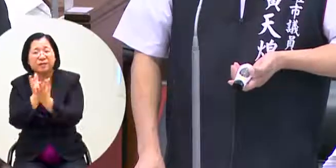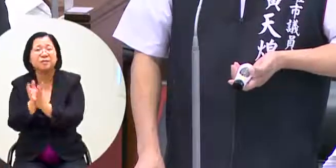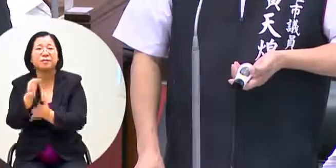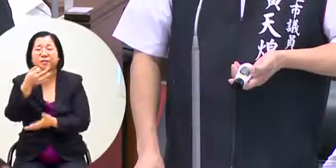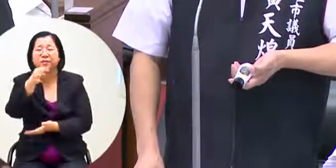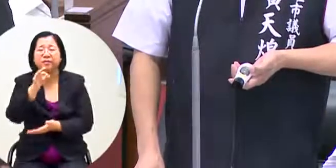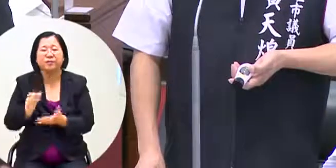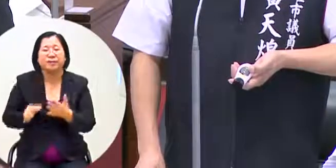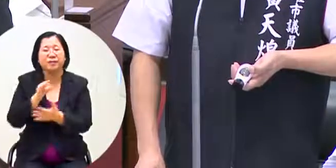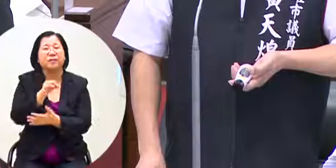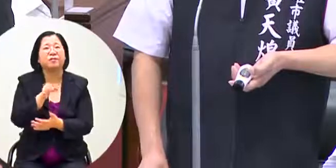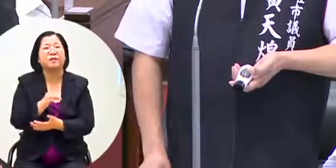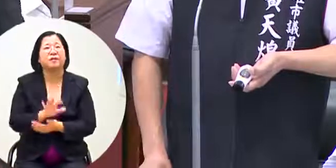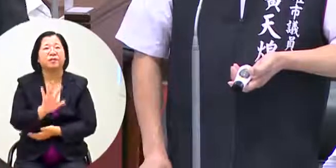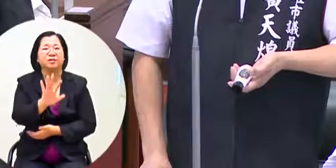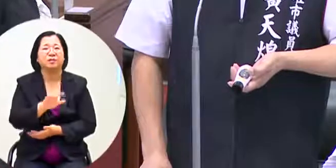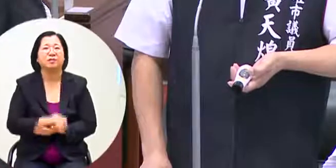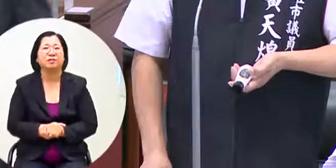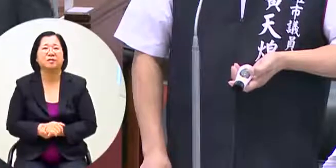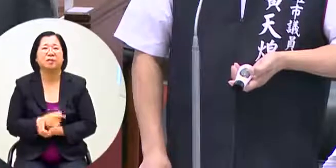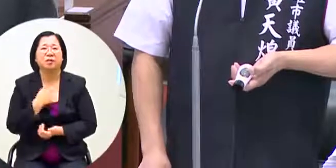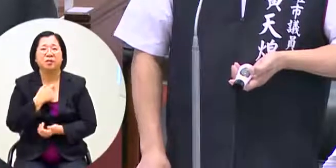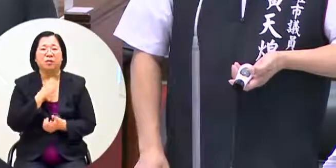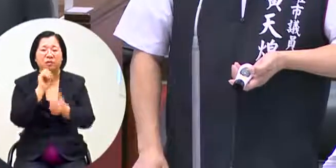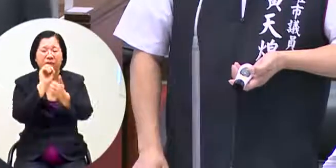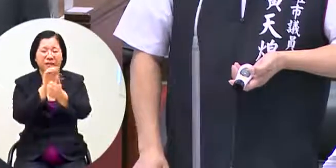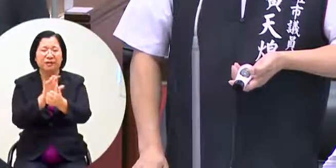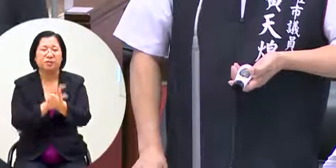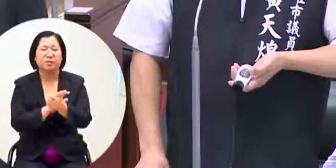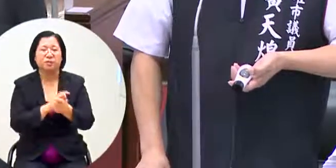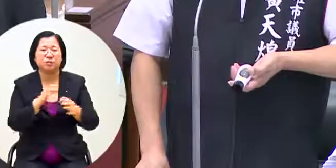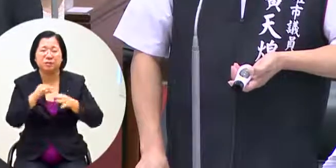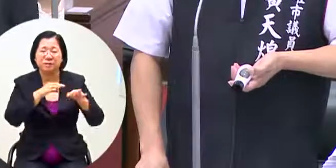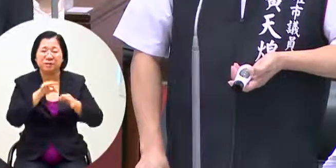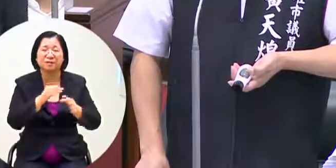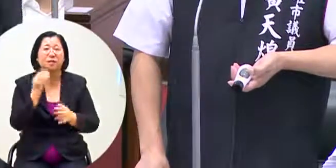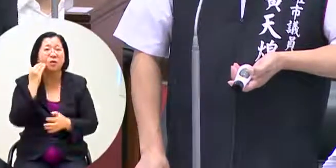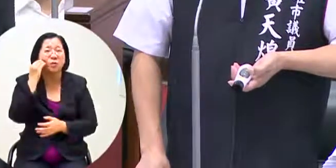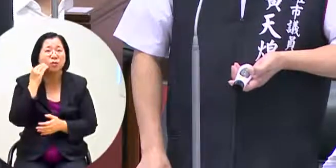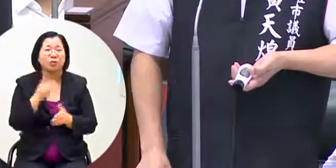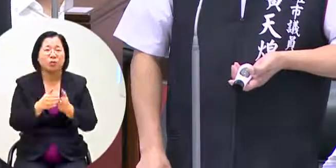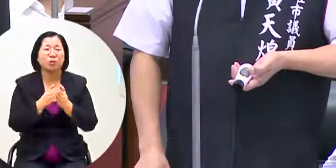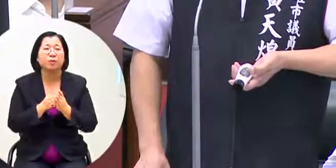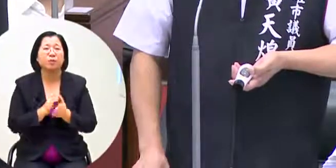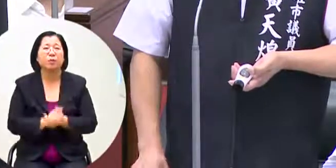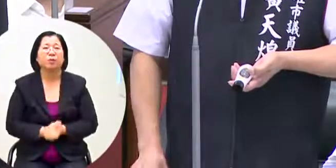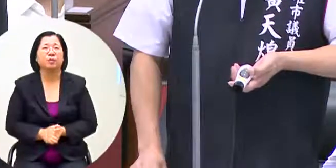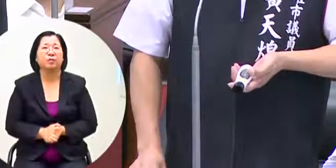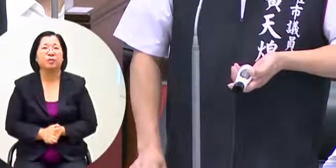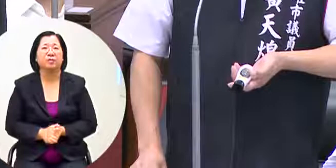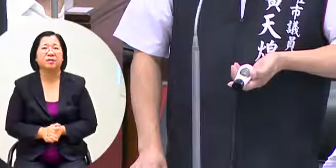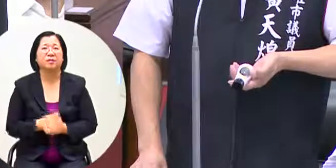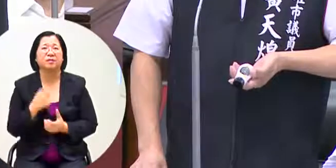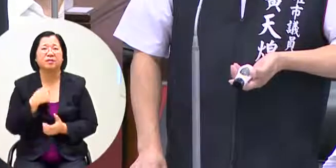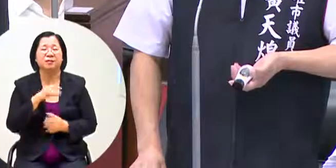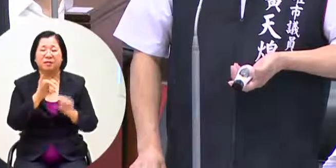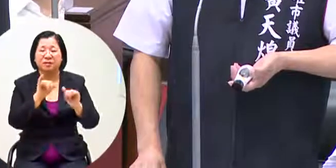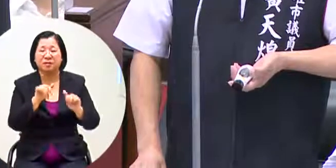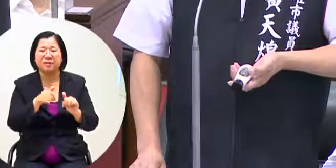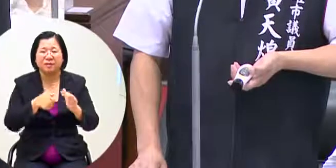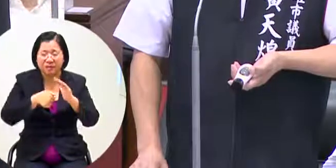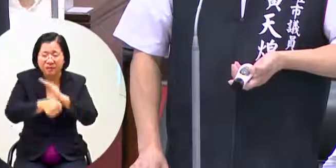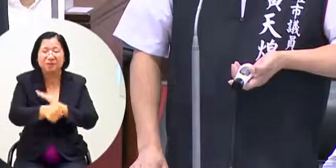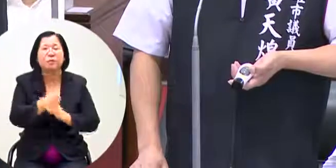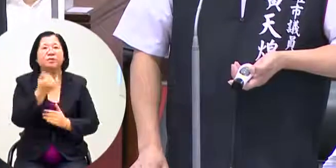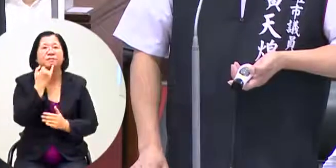始就跟所有的厂商讲，就如果你真的需要地，我们现在地也都整出来可以进驻，越早来登记